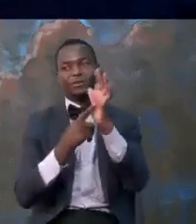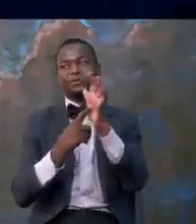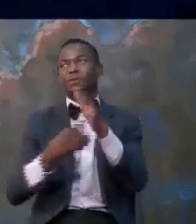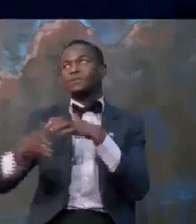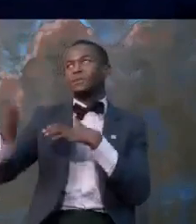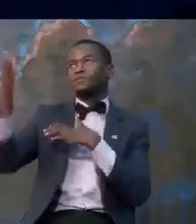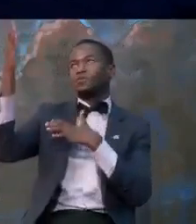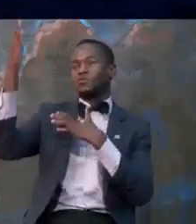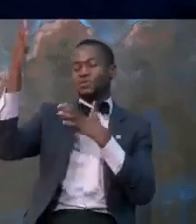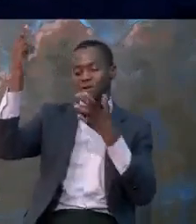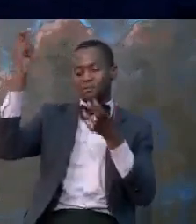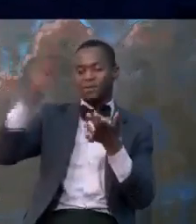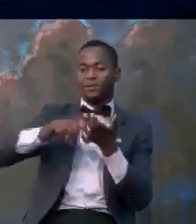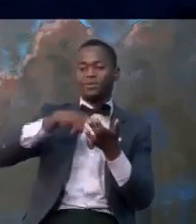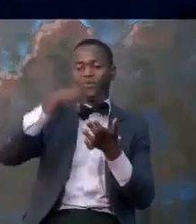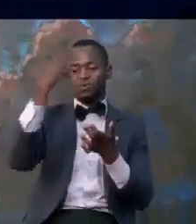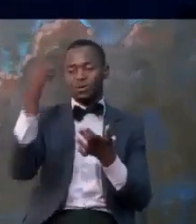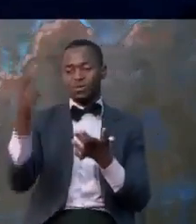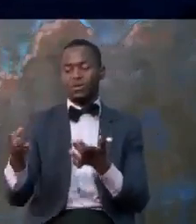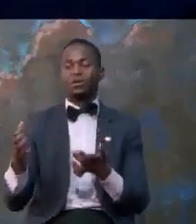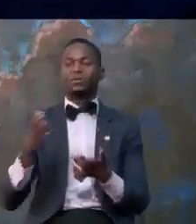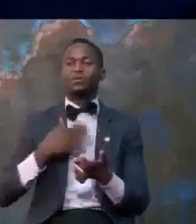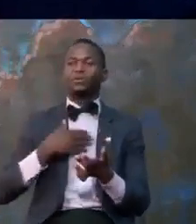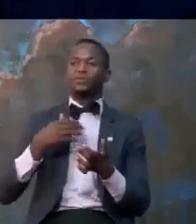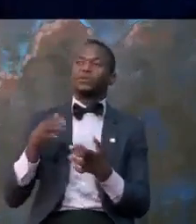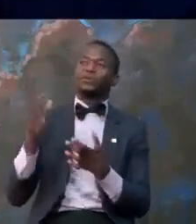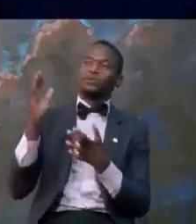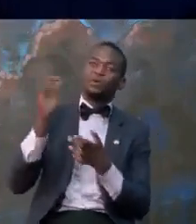Mungu ameshuka kwetu.